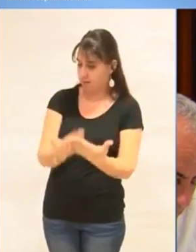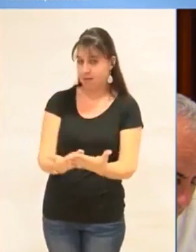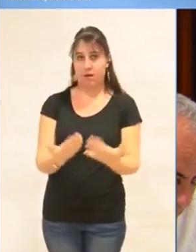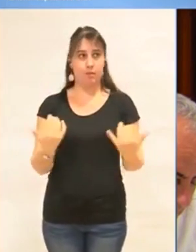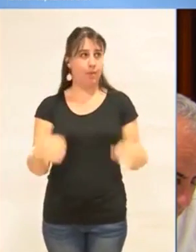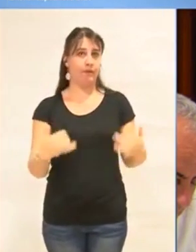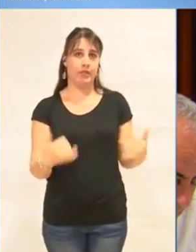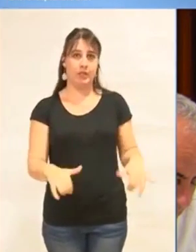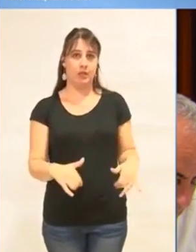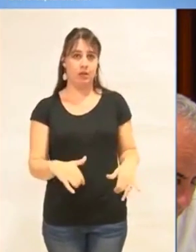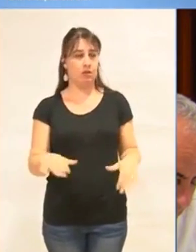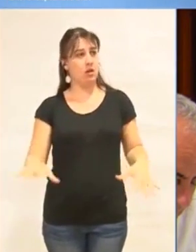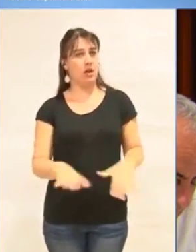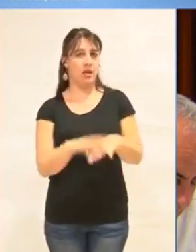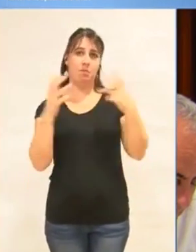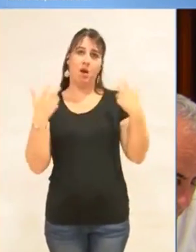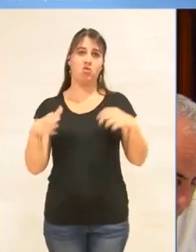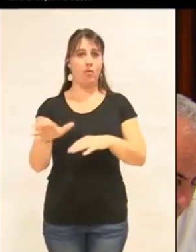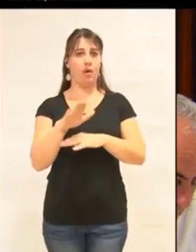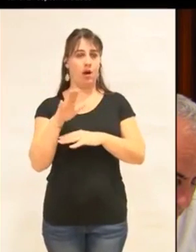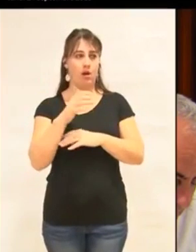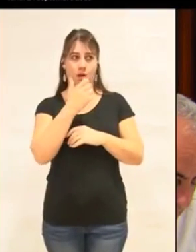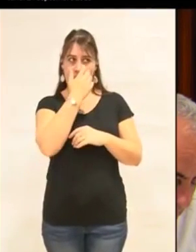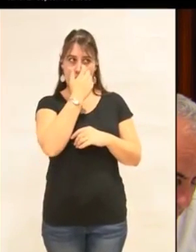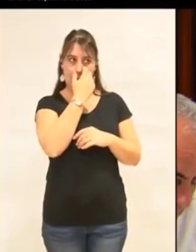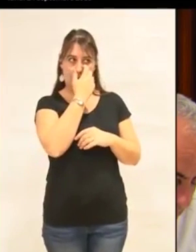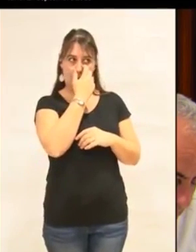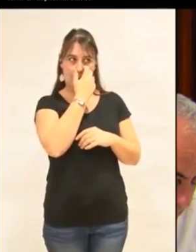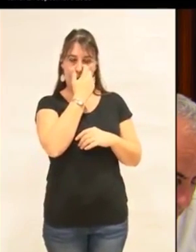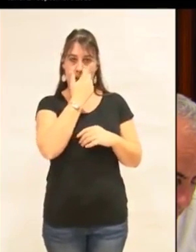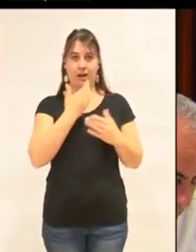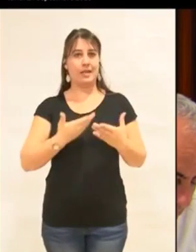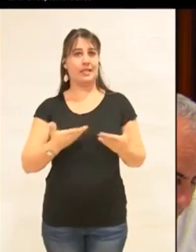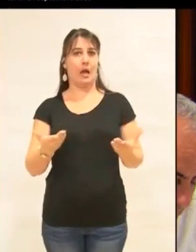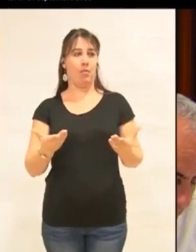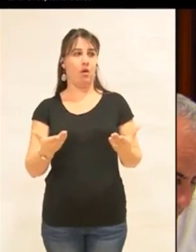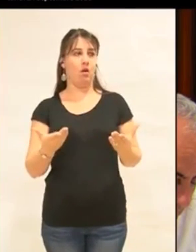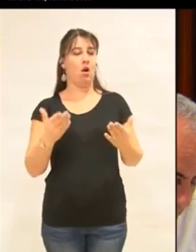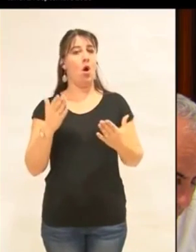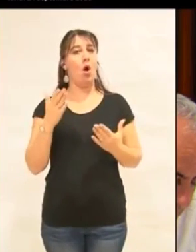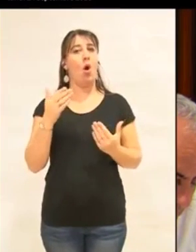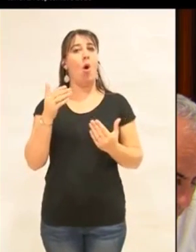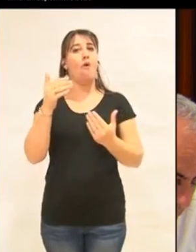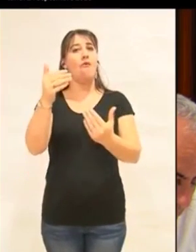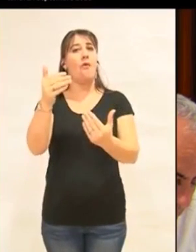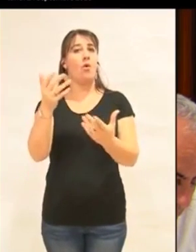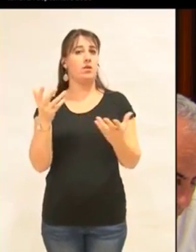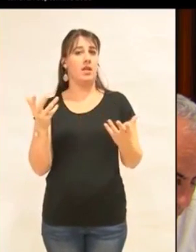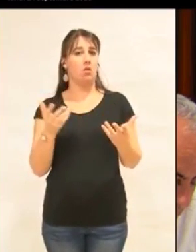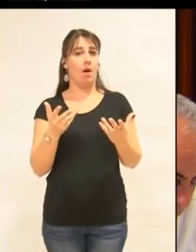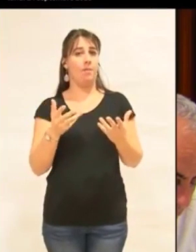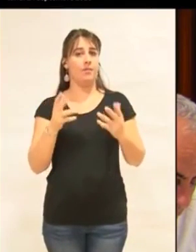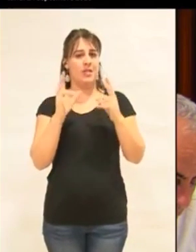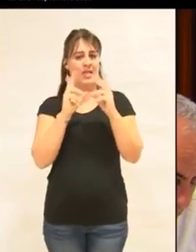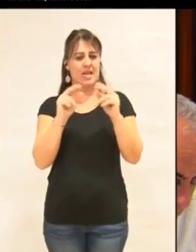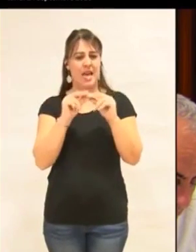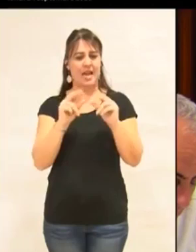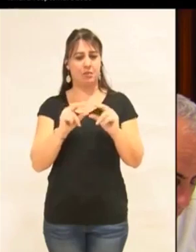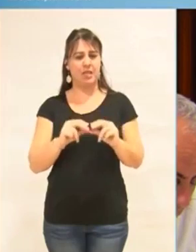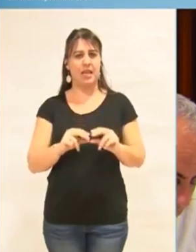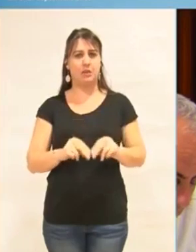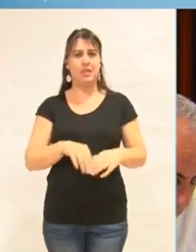image qui n'est pas celle que nous souhaitions. Donc, on va faire très simple. Un vœu, ce n'est pas forcément quelque chose qui doit être explicité par du